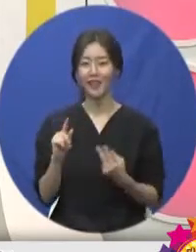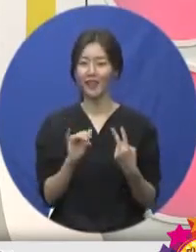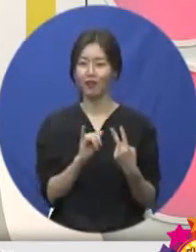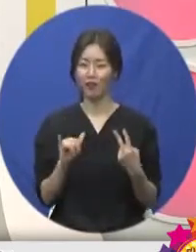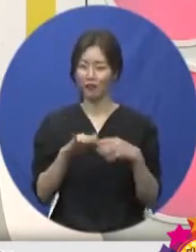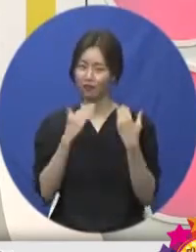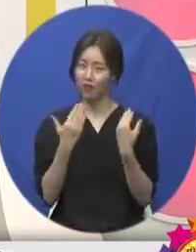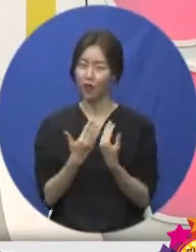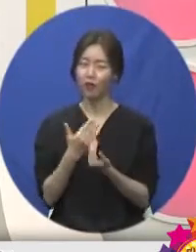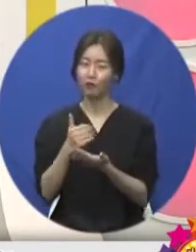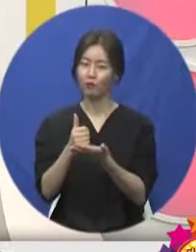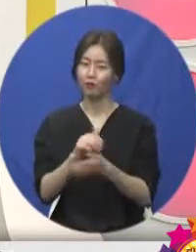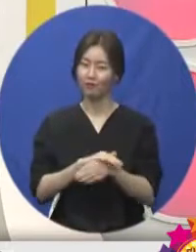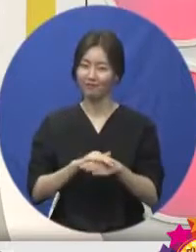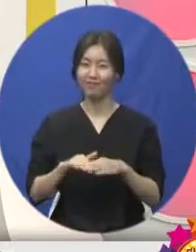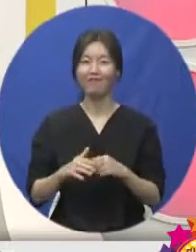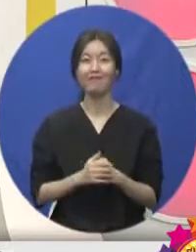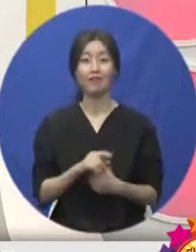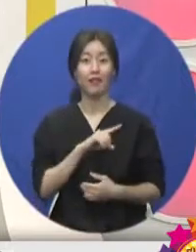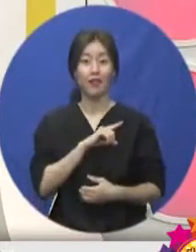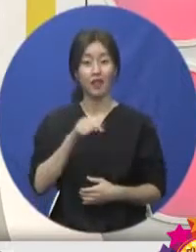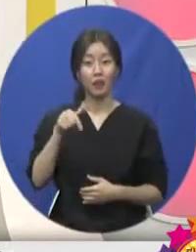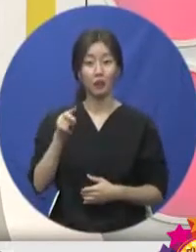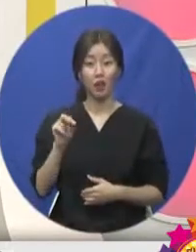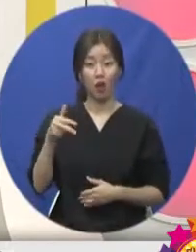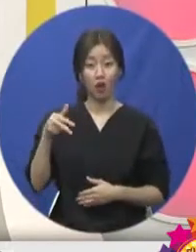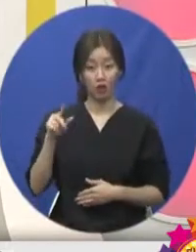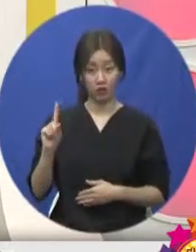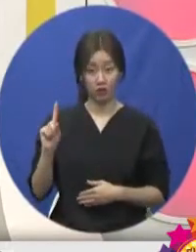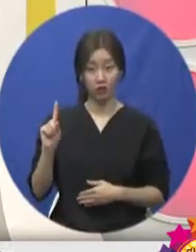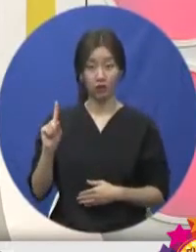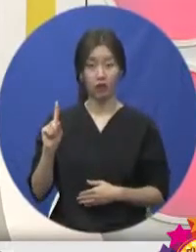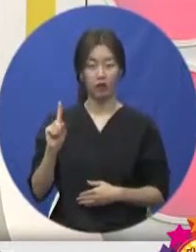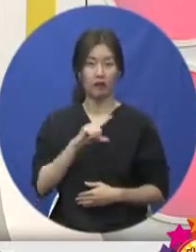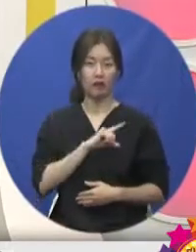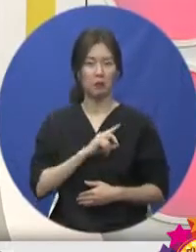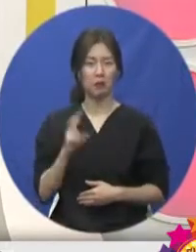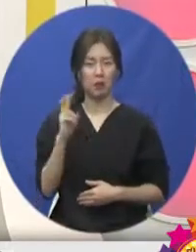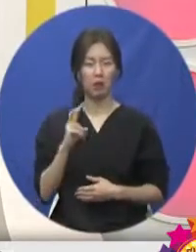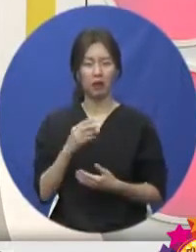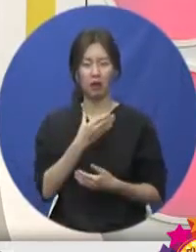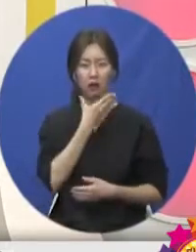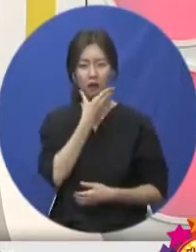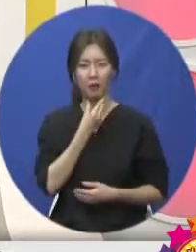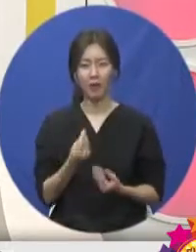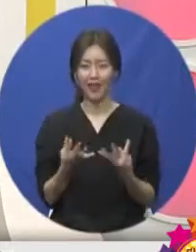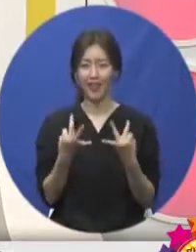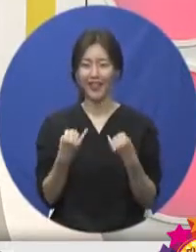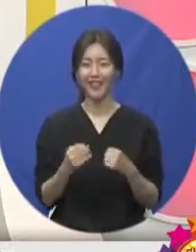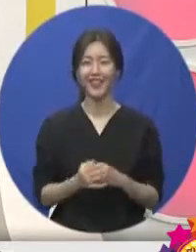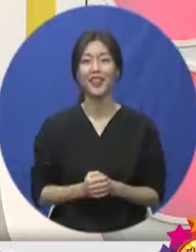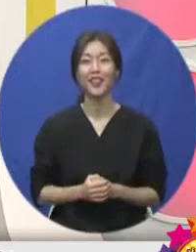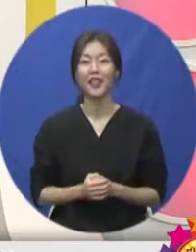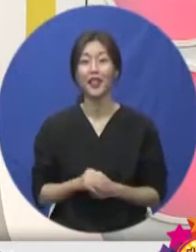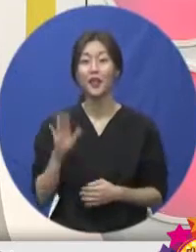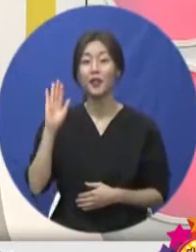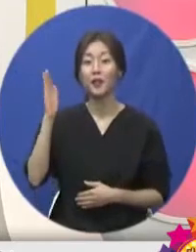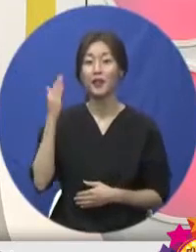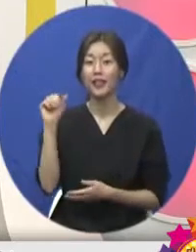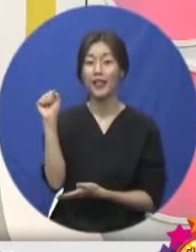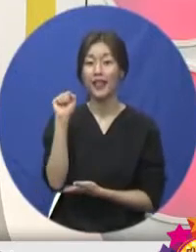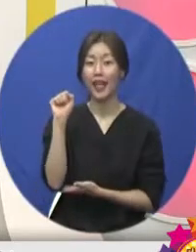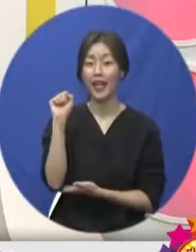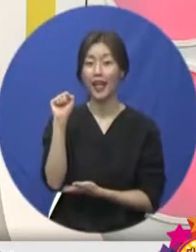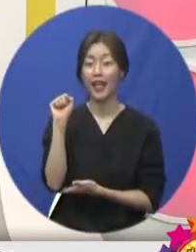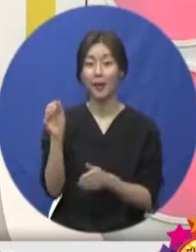그러게요. 우리 네. 경자라는 성함을 갖고 계신 분들이 다 응원과 이게 길을 쫙 주신 것 같아요. 네. 자동차 타가지고 요즘에 문 쾅